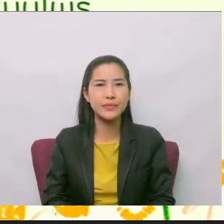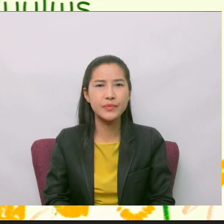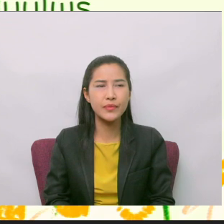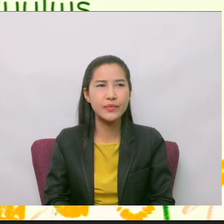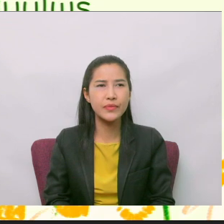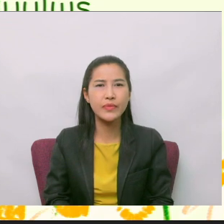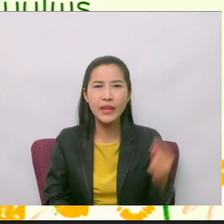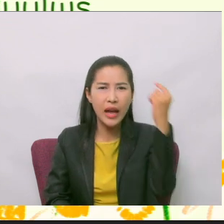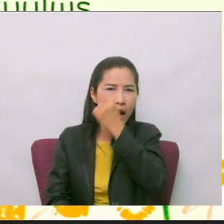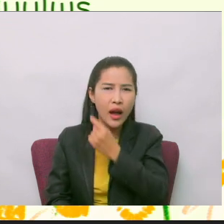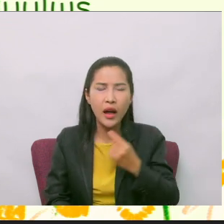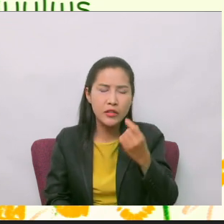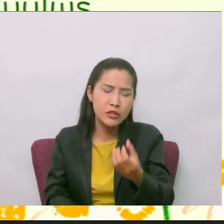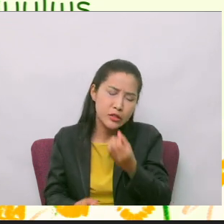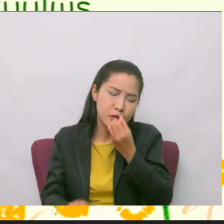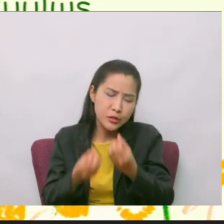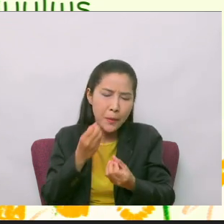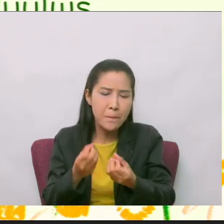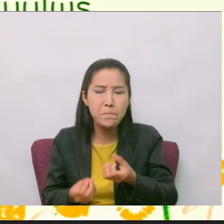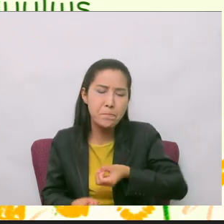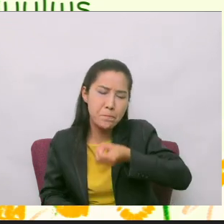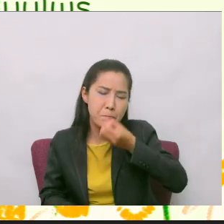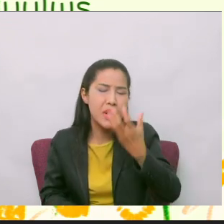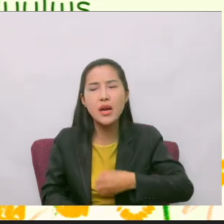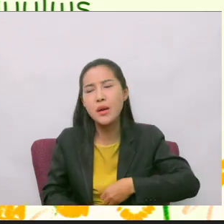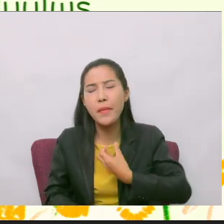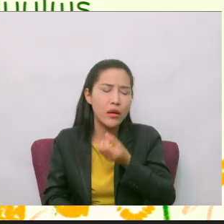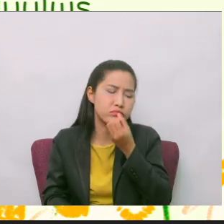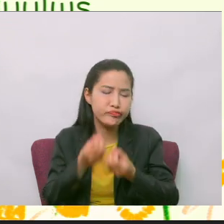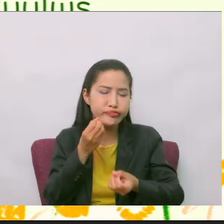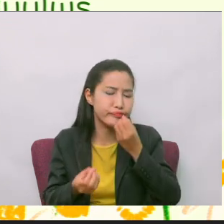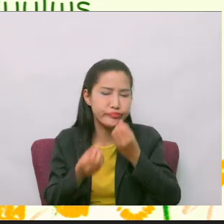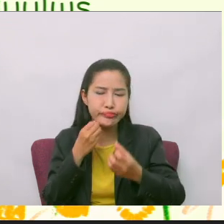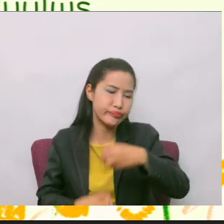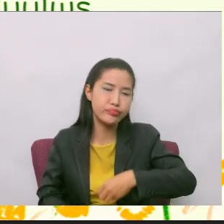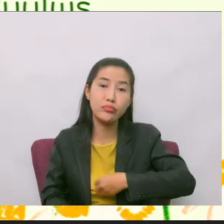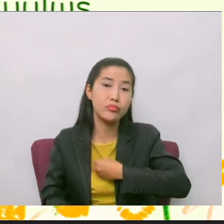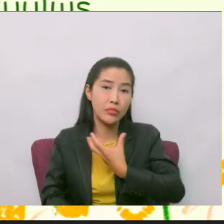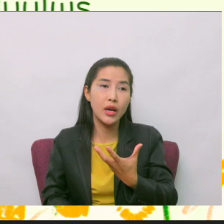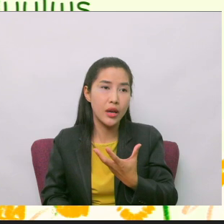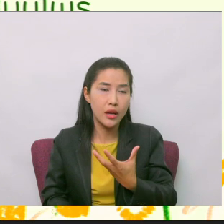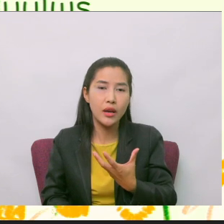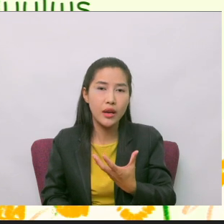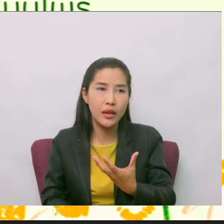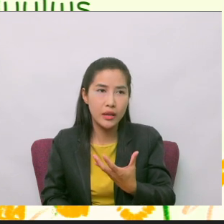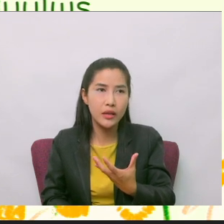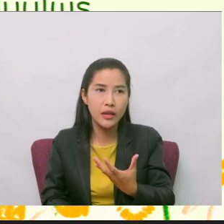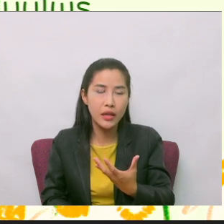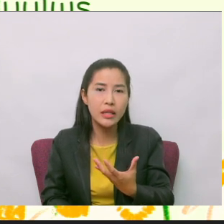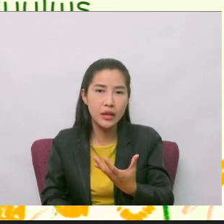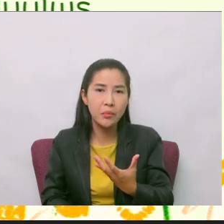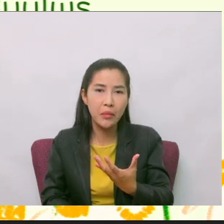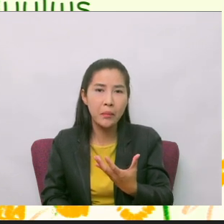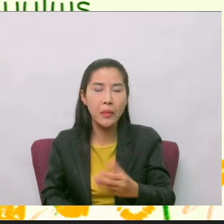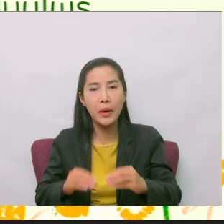ที่เบื่ออาหารไม่ว่าจะเป็นเด็กเป็นผู้ใหญ่นะคะคุณยายที่เบื่ออาหารนะคะถ้าเกิดว่าเราใช้ตะไคร้เข้าไ